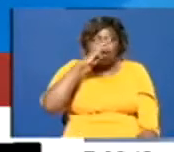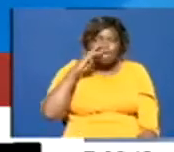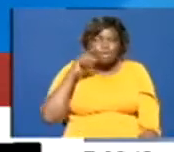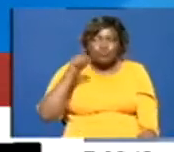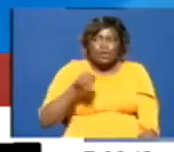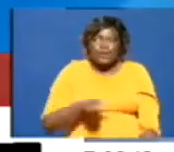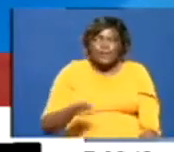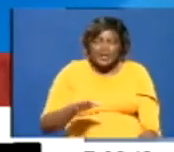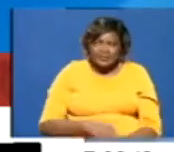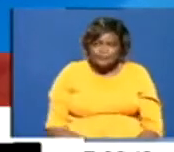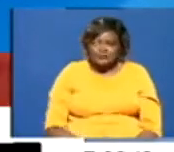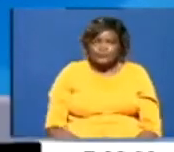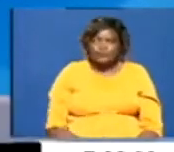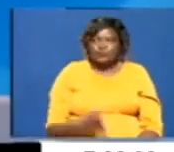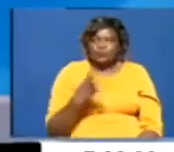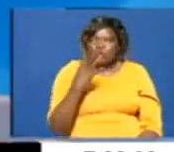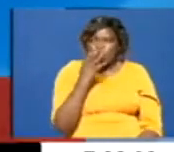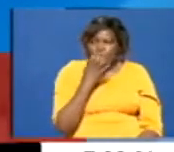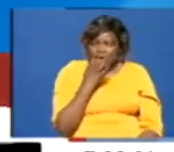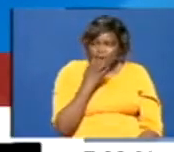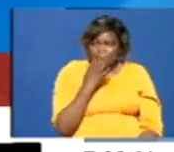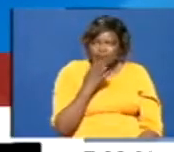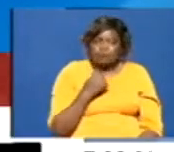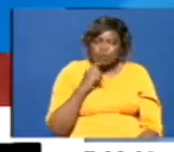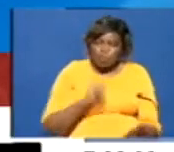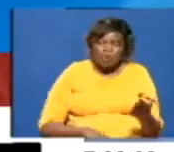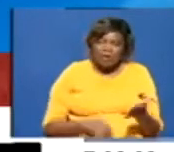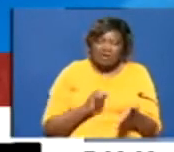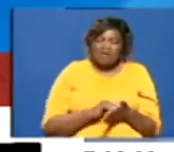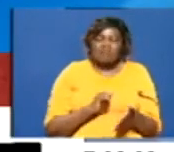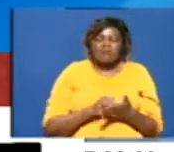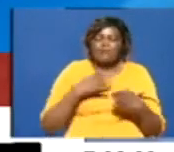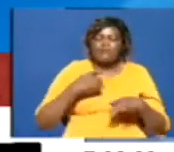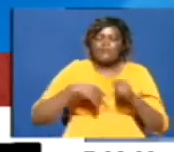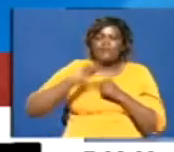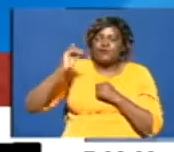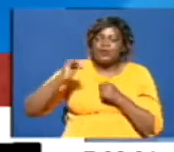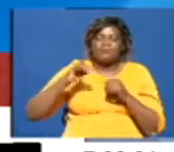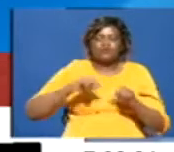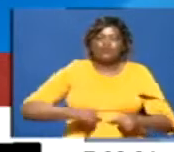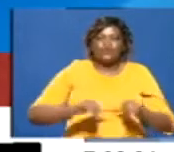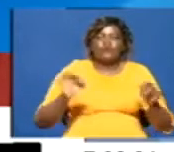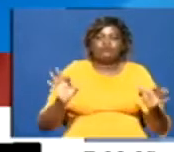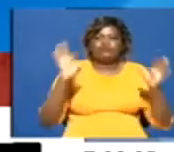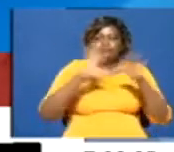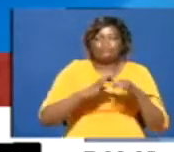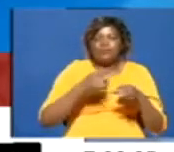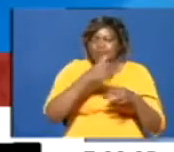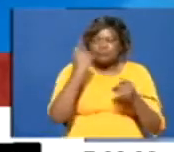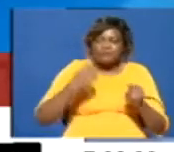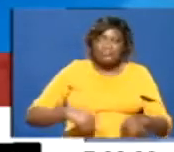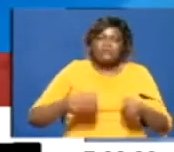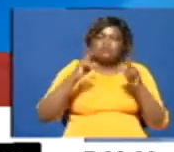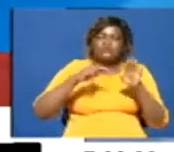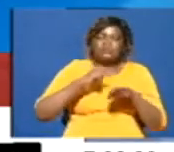Na kinara wa chama cha ODM Raila Odinga amewarai wakazi wa eneo la Mlima Kenya kuzingatia umoja kwa ajili ya ustawi wa kitaifa. Raila